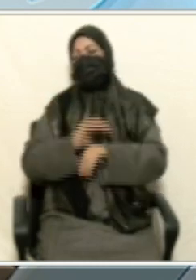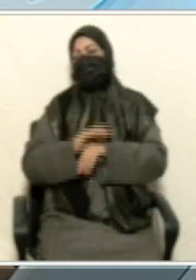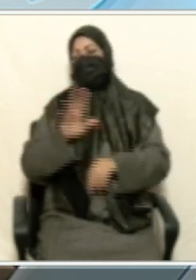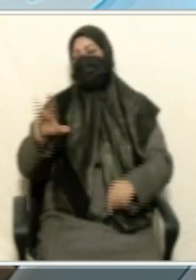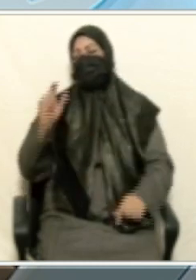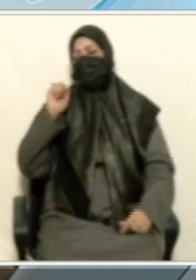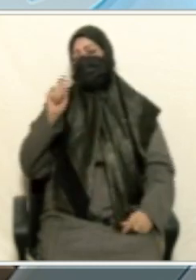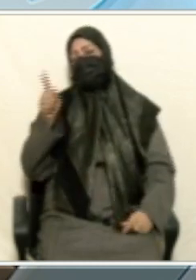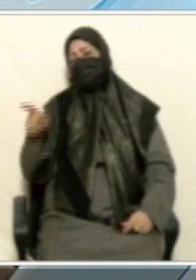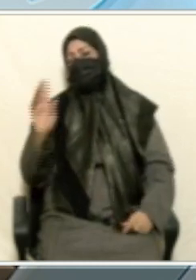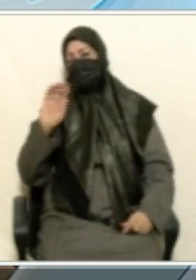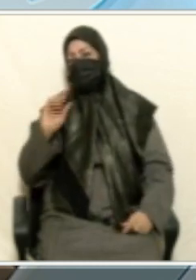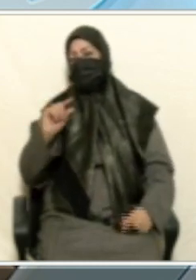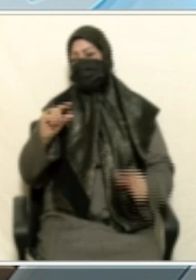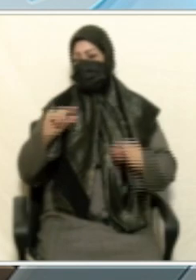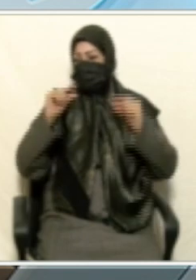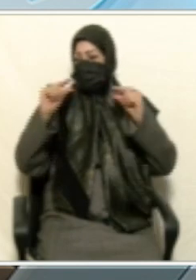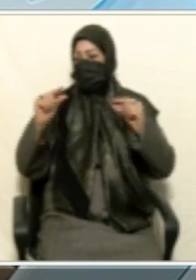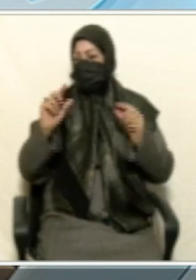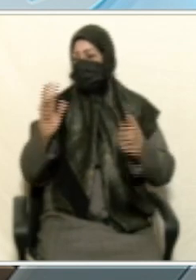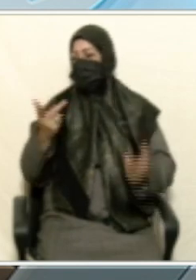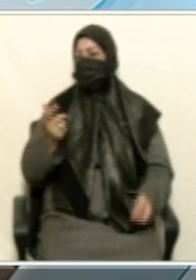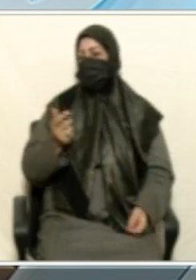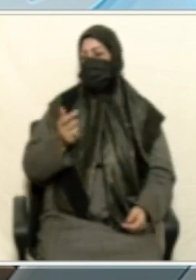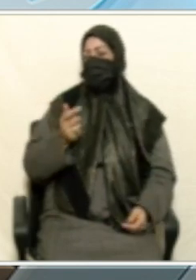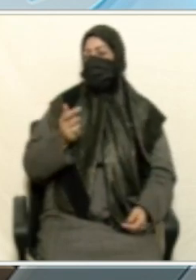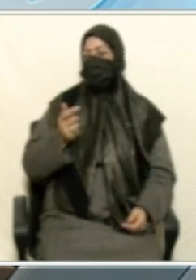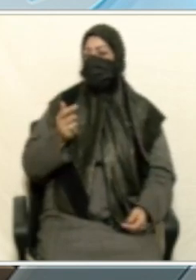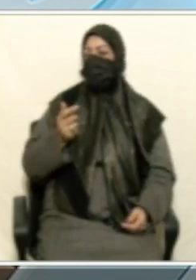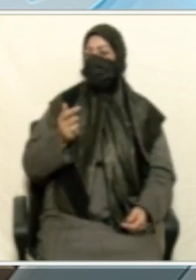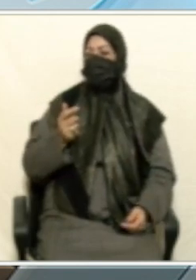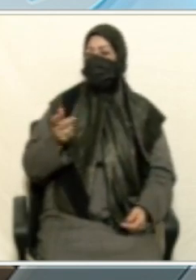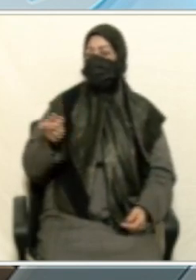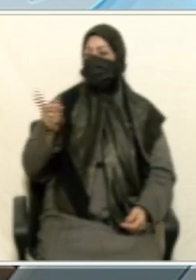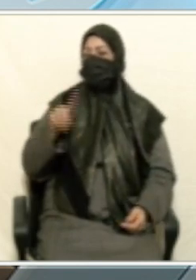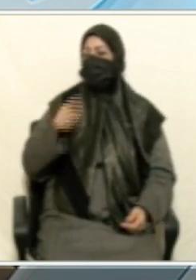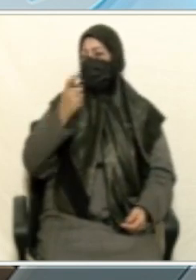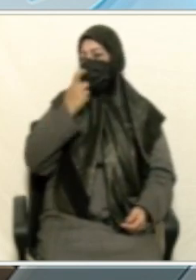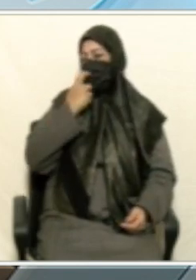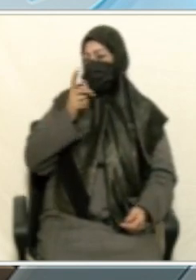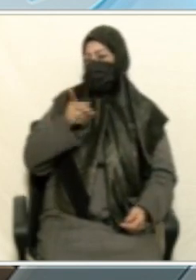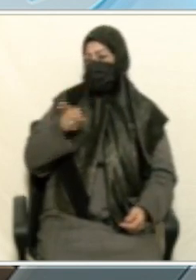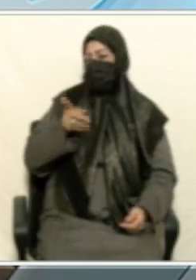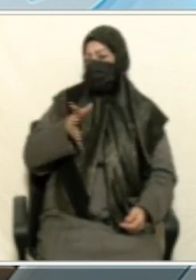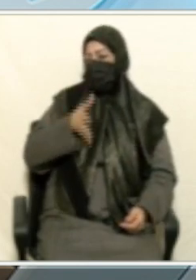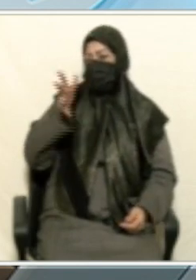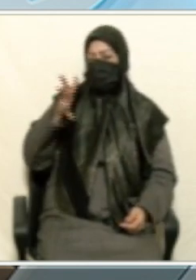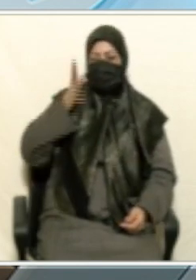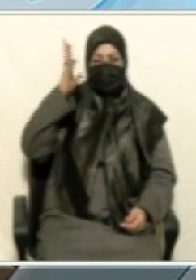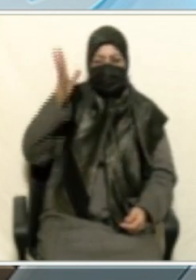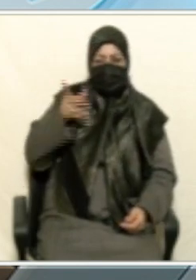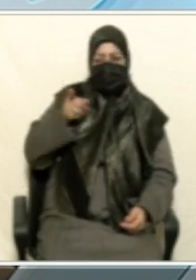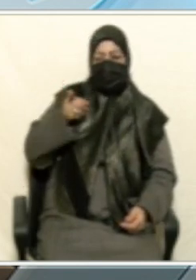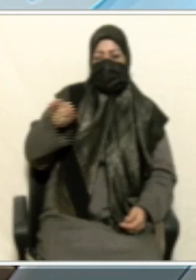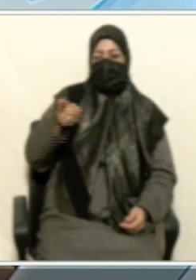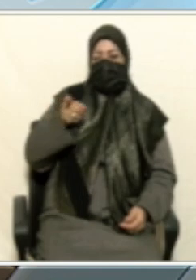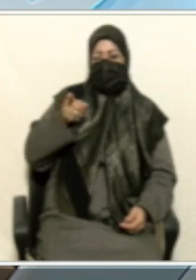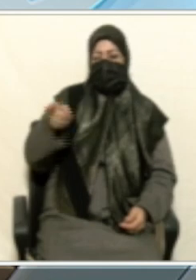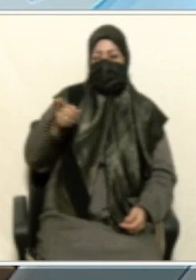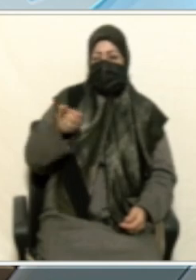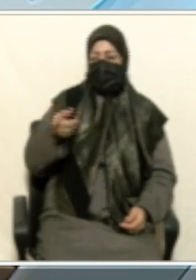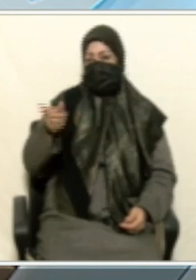أما أن بمجرد الشك أو بمجرد الظن أتهم إنسانا بما هو منه